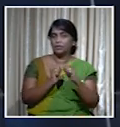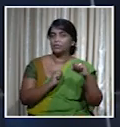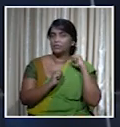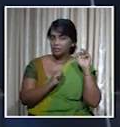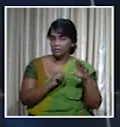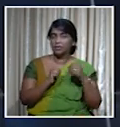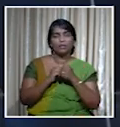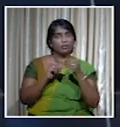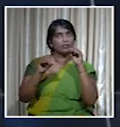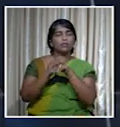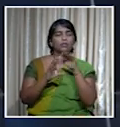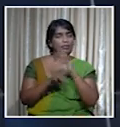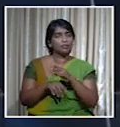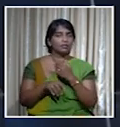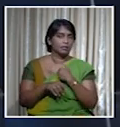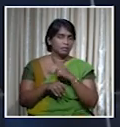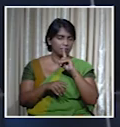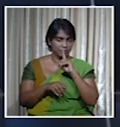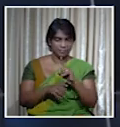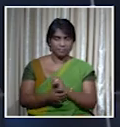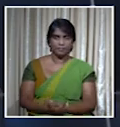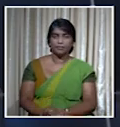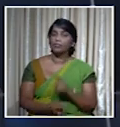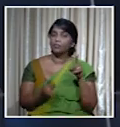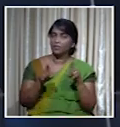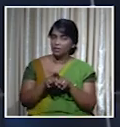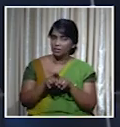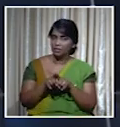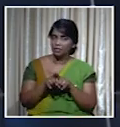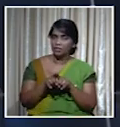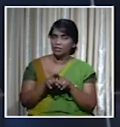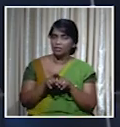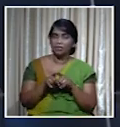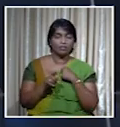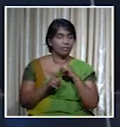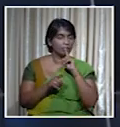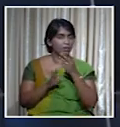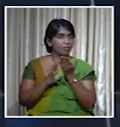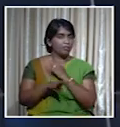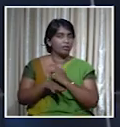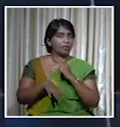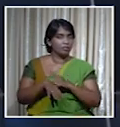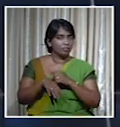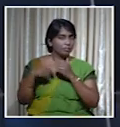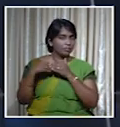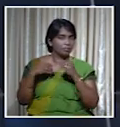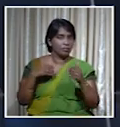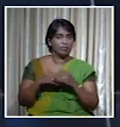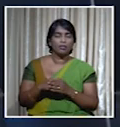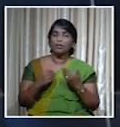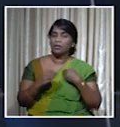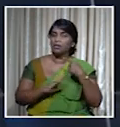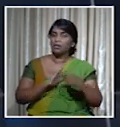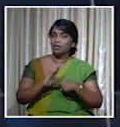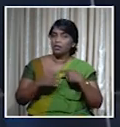කරන මැදිහත් වීම කළ යුතුයි කියලා මා යෝජනා කරනවා ඒ වගේම මතු කරන්න කැමති පහුගිය කාලේ පුරාවටම අපේ